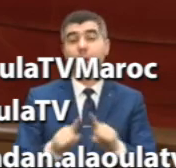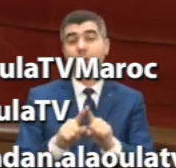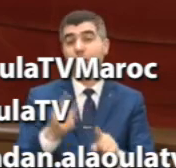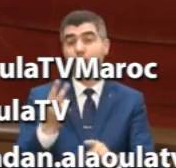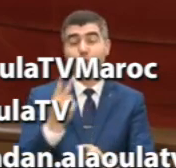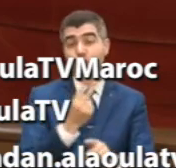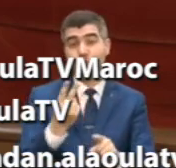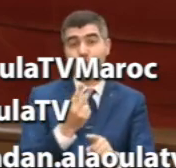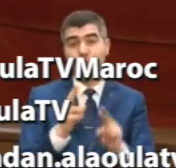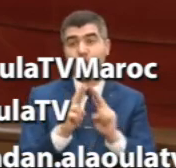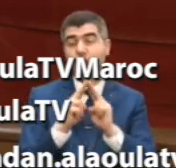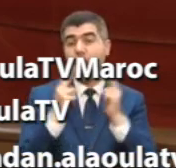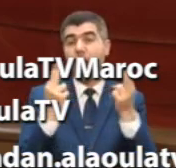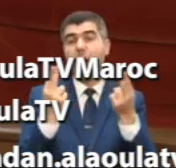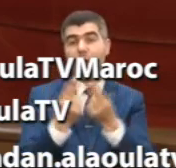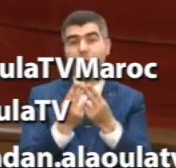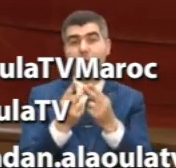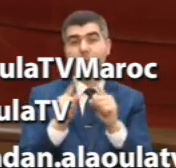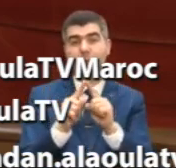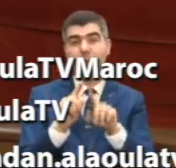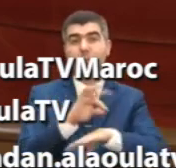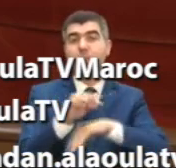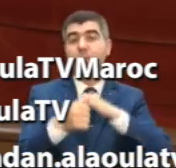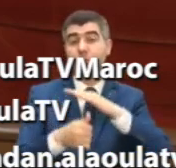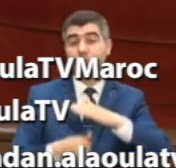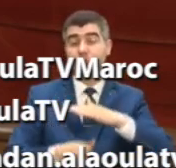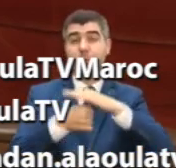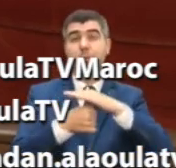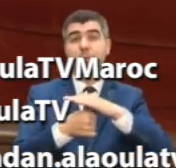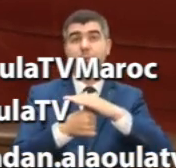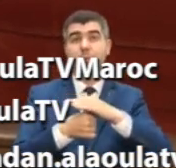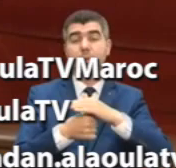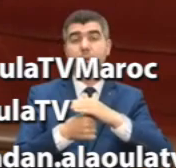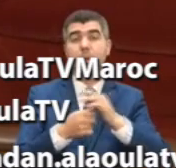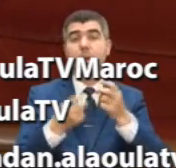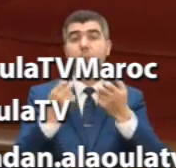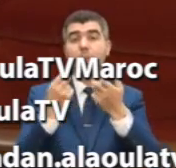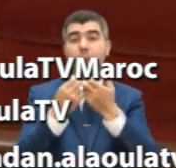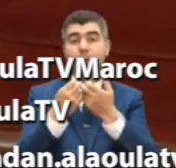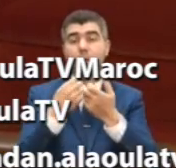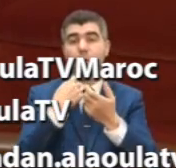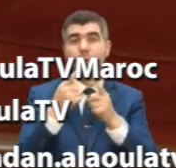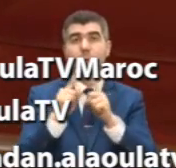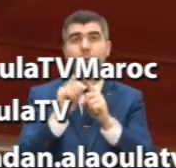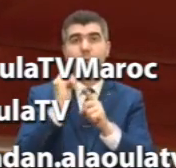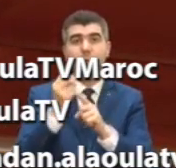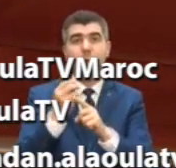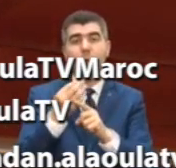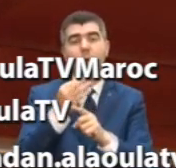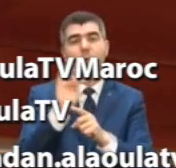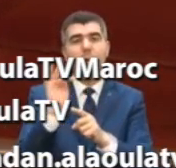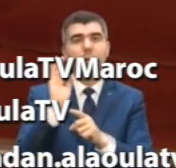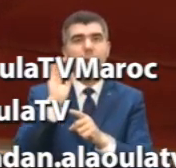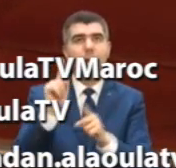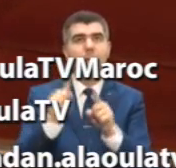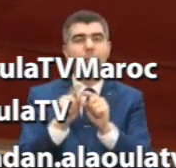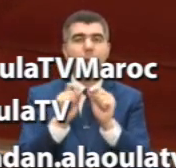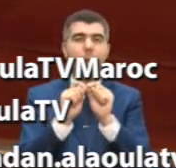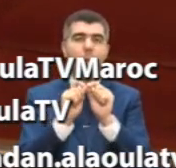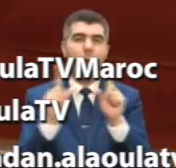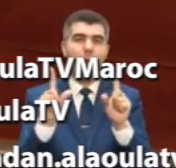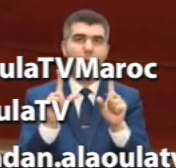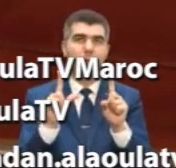نماذج عالمية في تقلب المناصب العليا. كاين النموذج الانجلو ساكسوني معروف سبويل سيستم، اللي هو